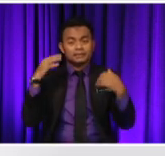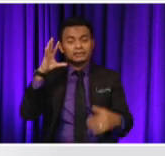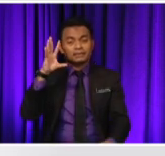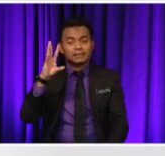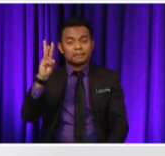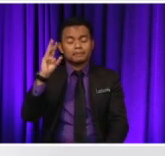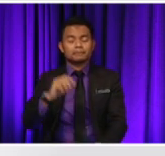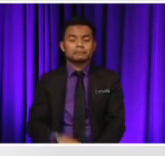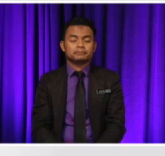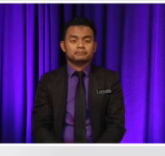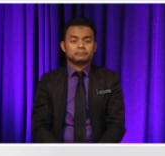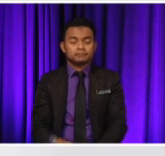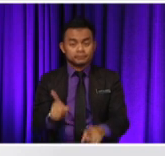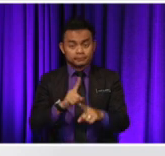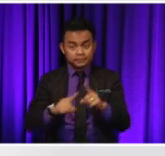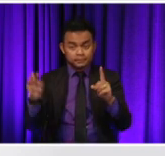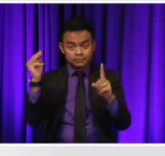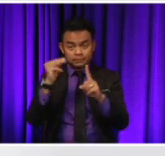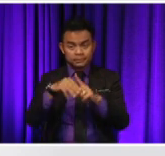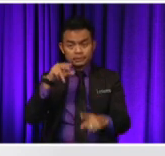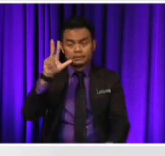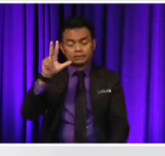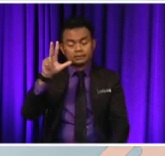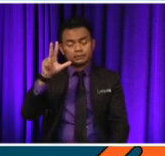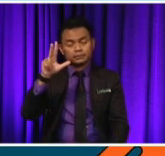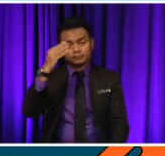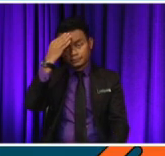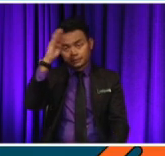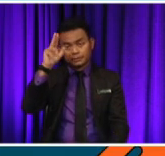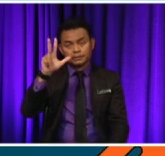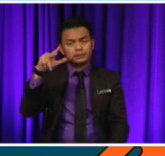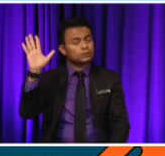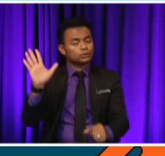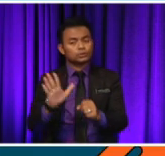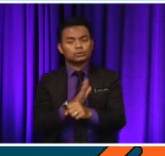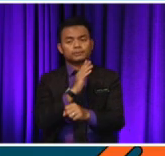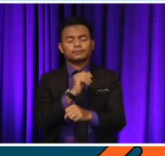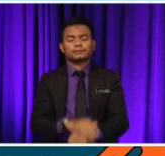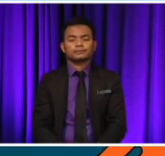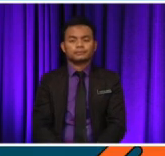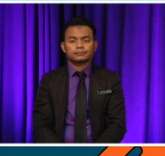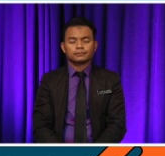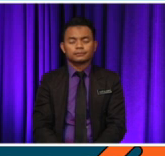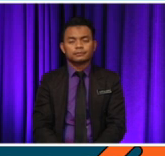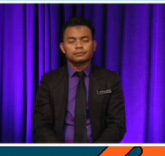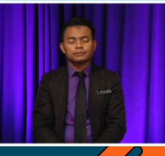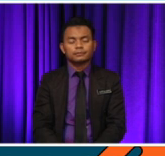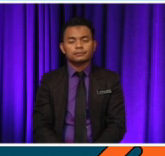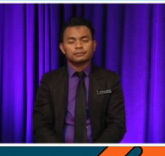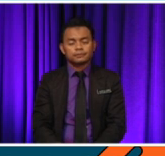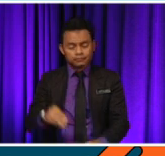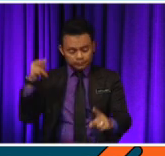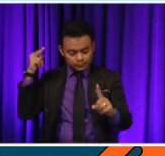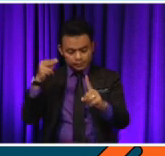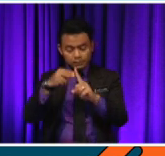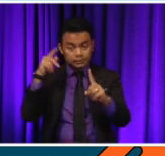Oke tapi markanya tiga kita bagi tiga pun sudah mencukupi Oke penyediaan hari 7 atau pencapaian Matraman